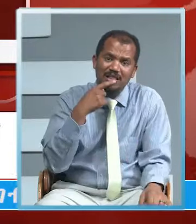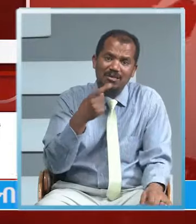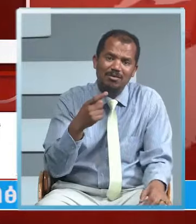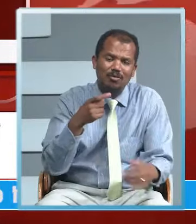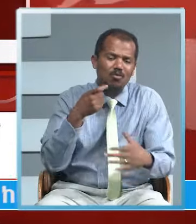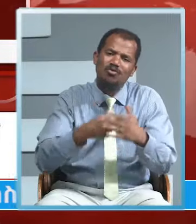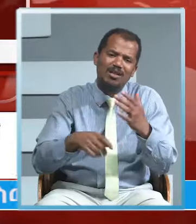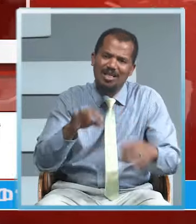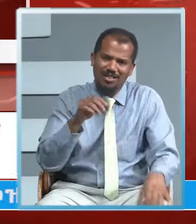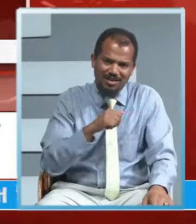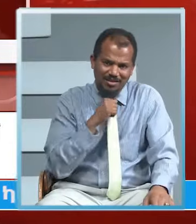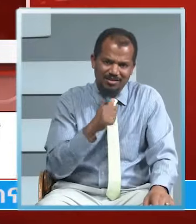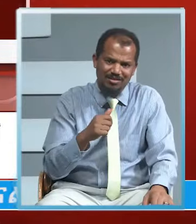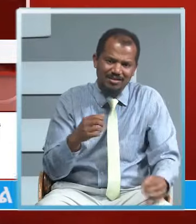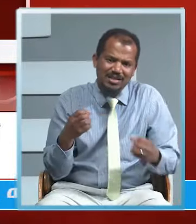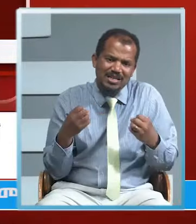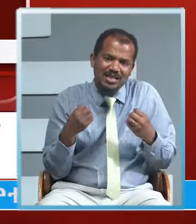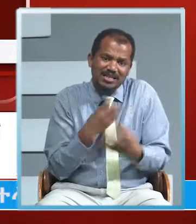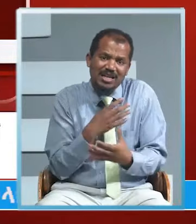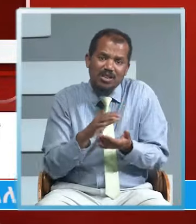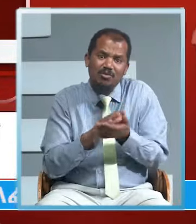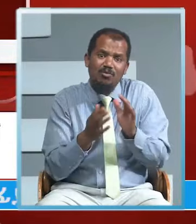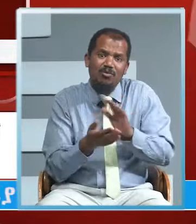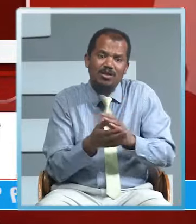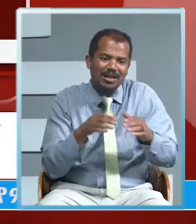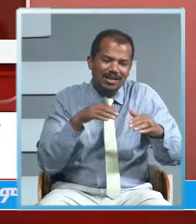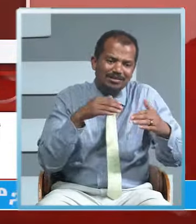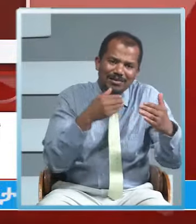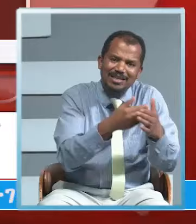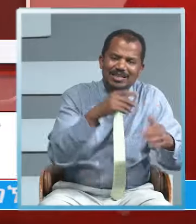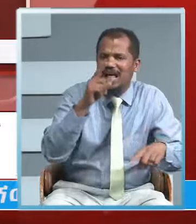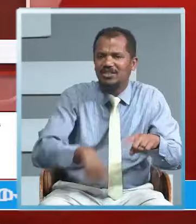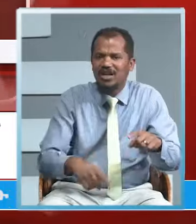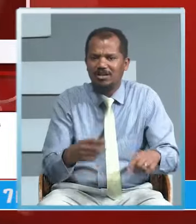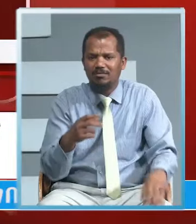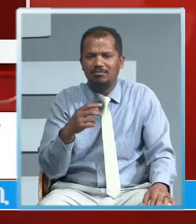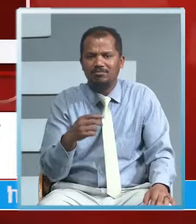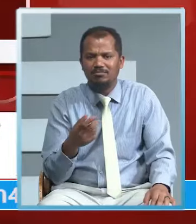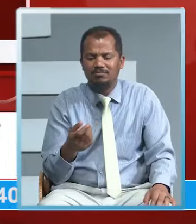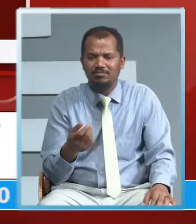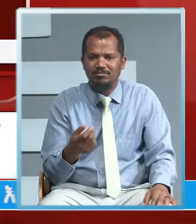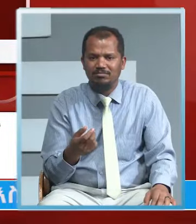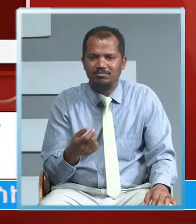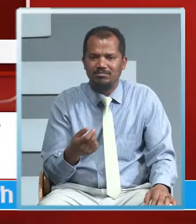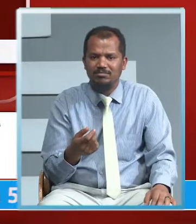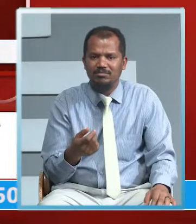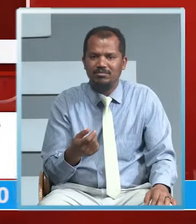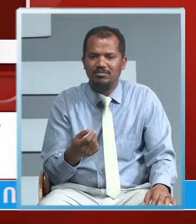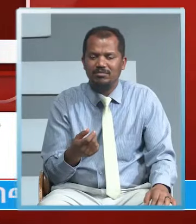ውጤት አልተገኝም ማለት ለስጋት የሆነው ቦታ ላይ መደንባት አልቻለም ማለት ነው።